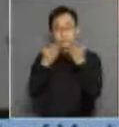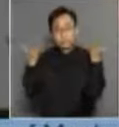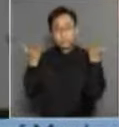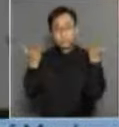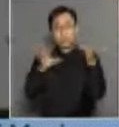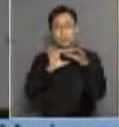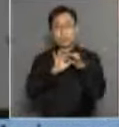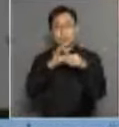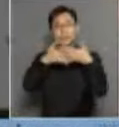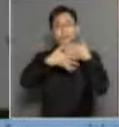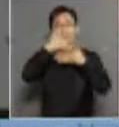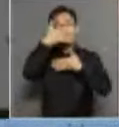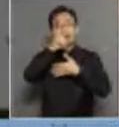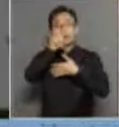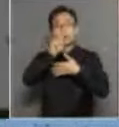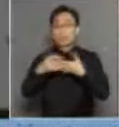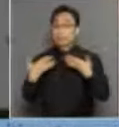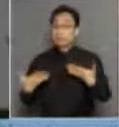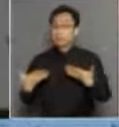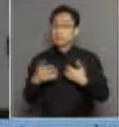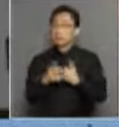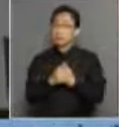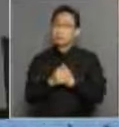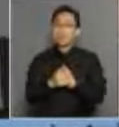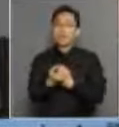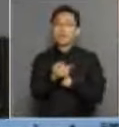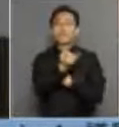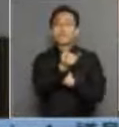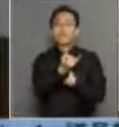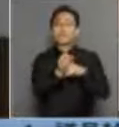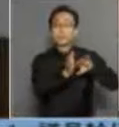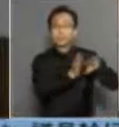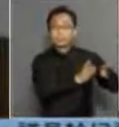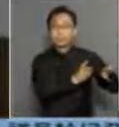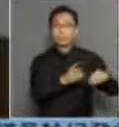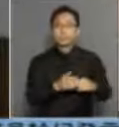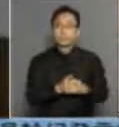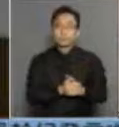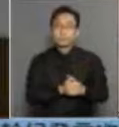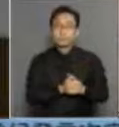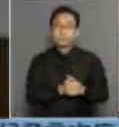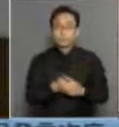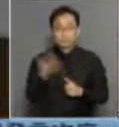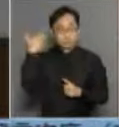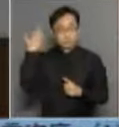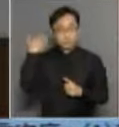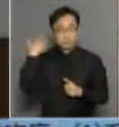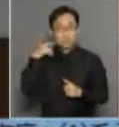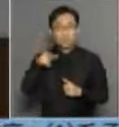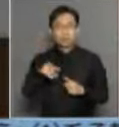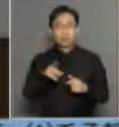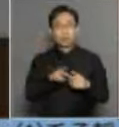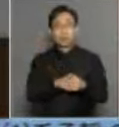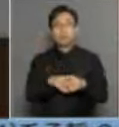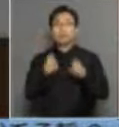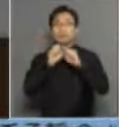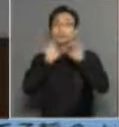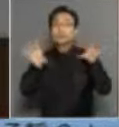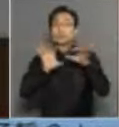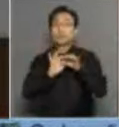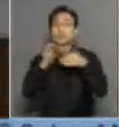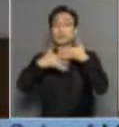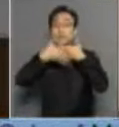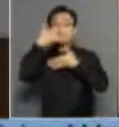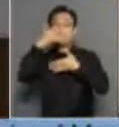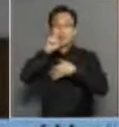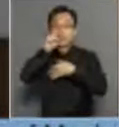房屋問題就一劈屎啦，咁啊唔理啦，呢個後話啦，係嘛？佢嗰陣時講呢個房屋問題就話咧，佢